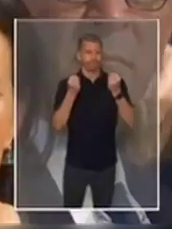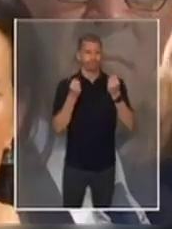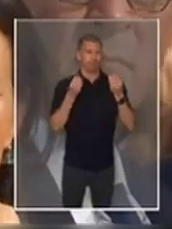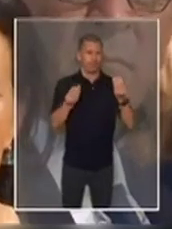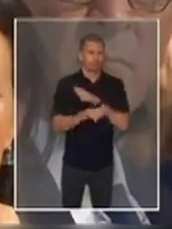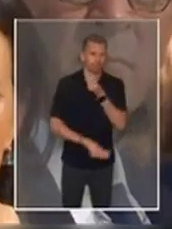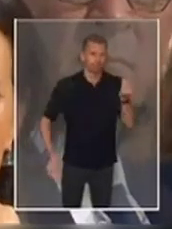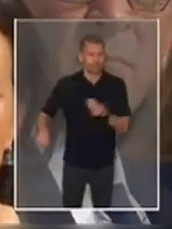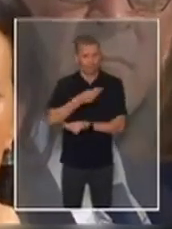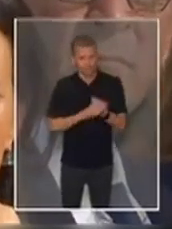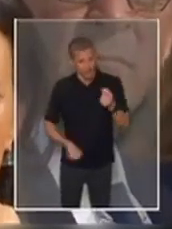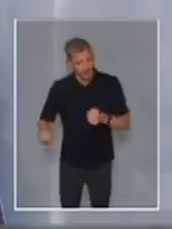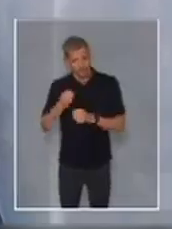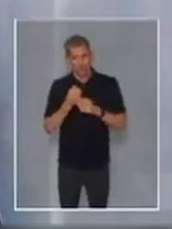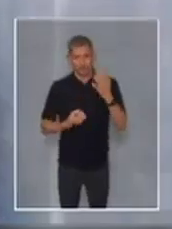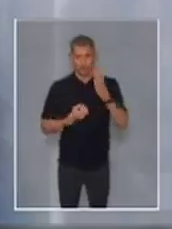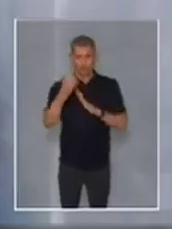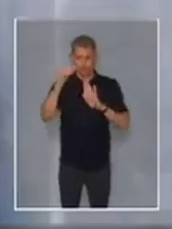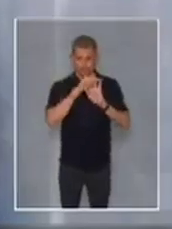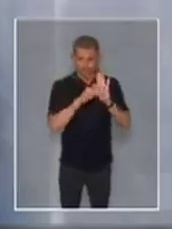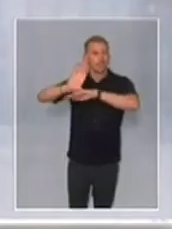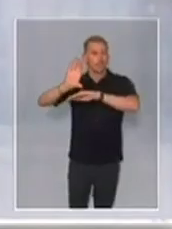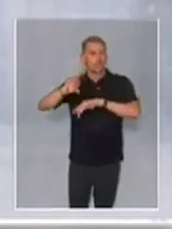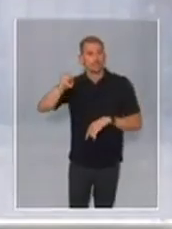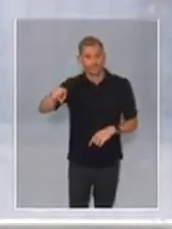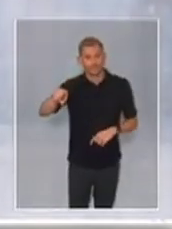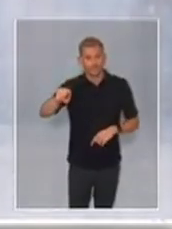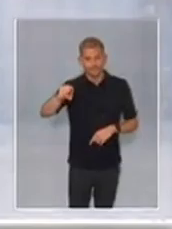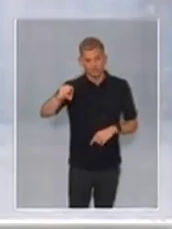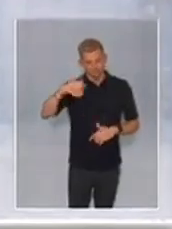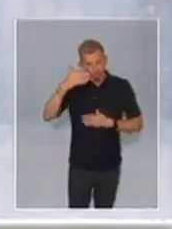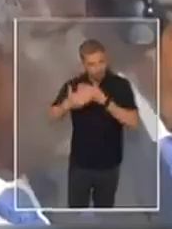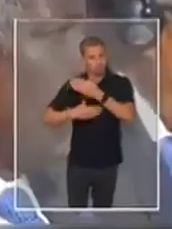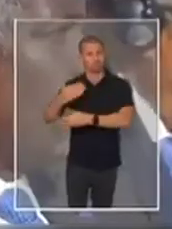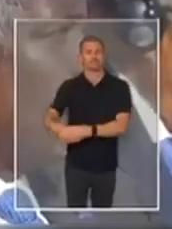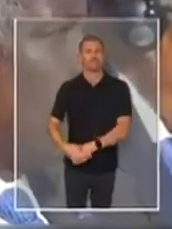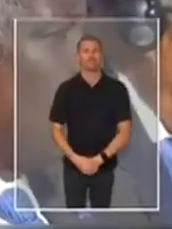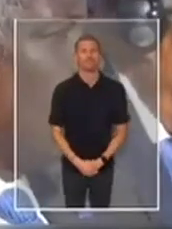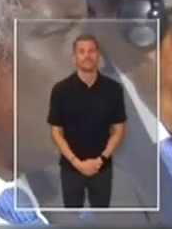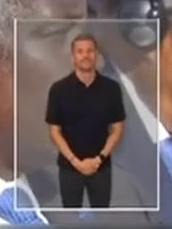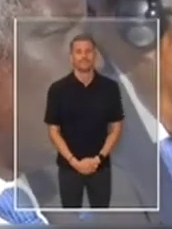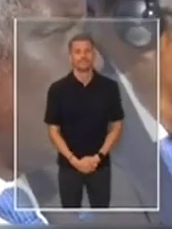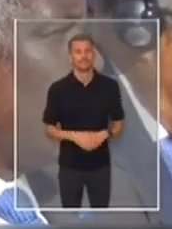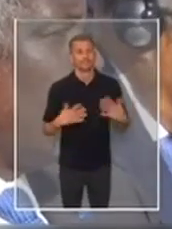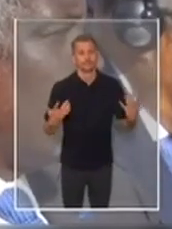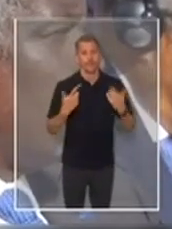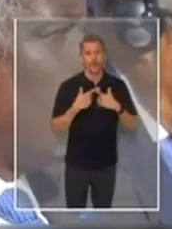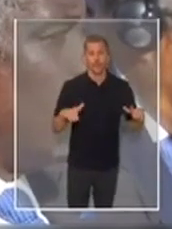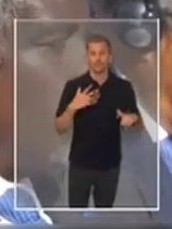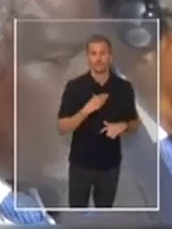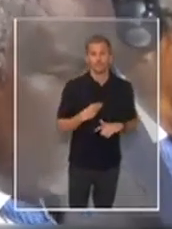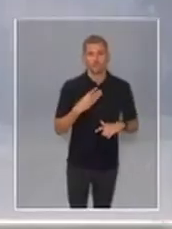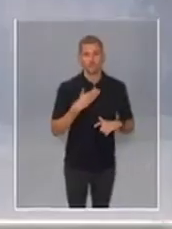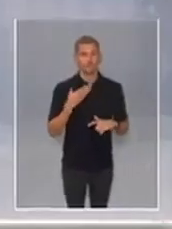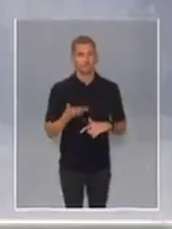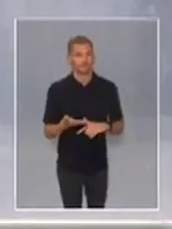bâtir un ordre numérique protégeant les citoyens. La francophonie est cette cité